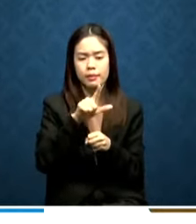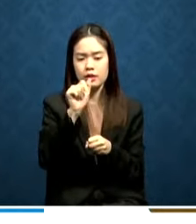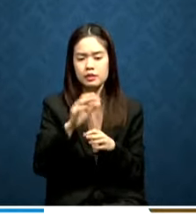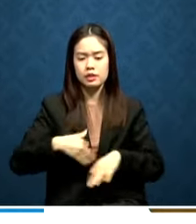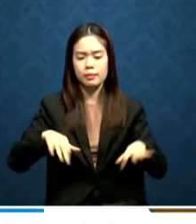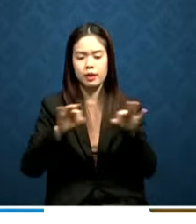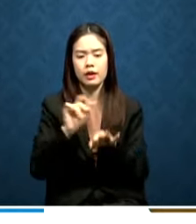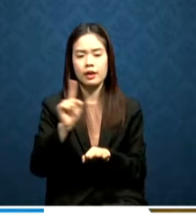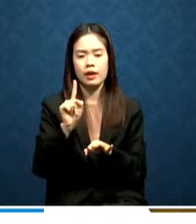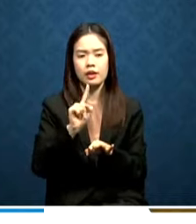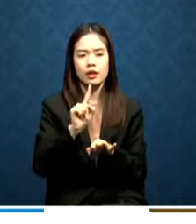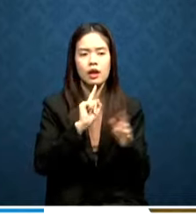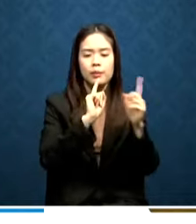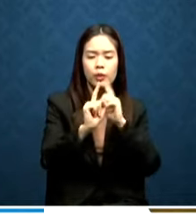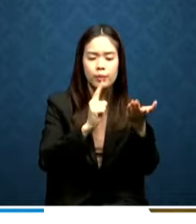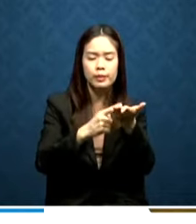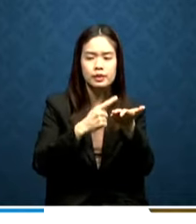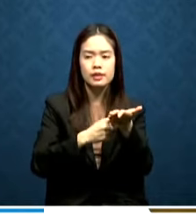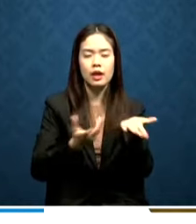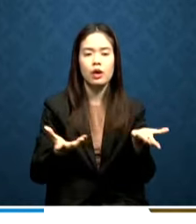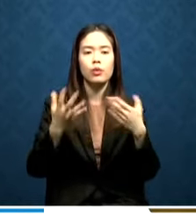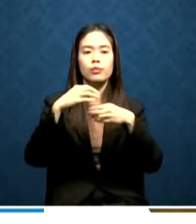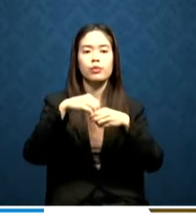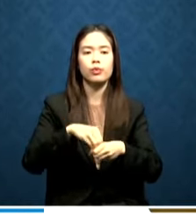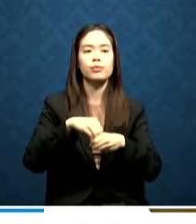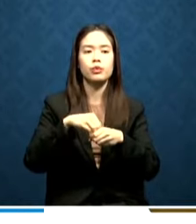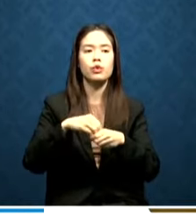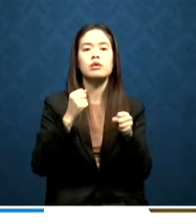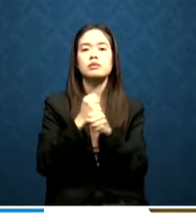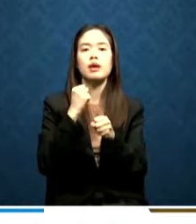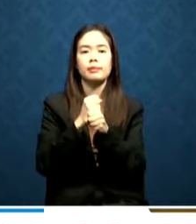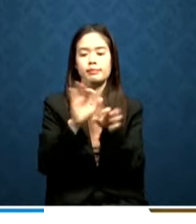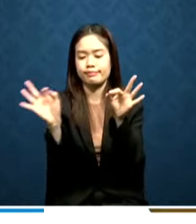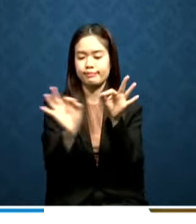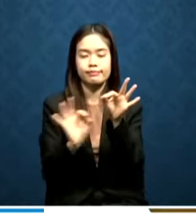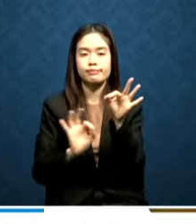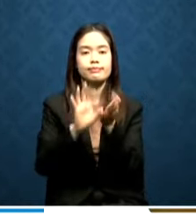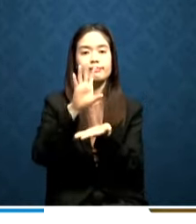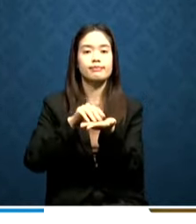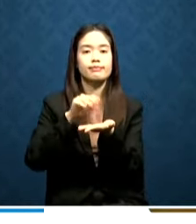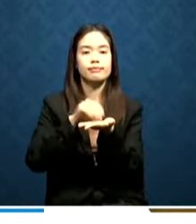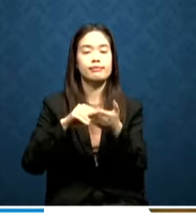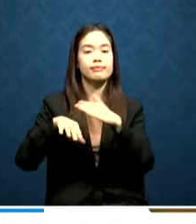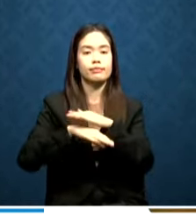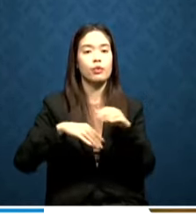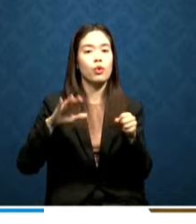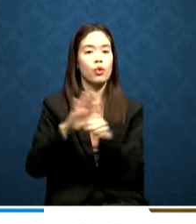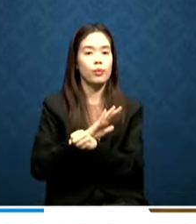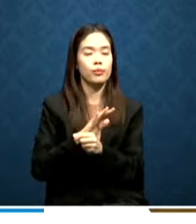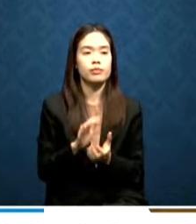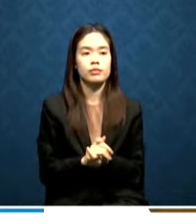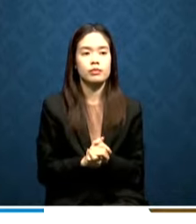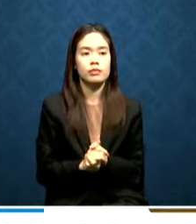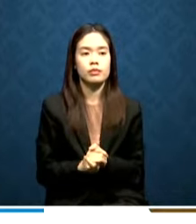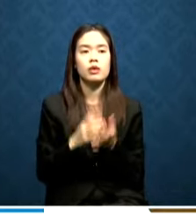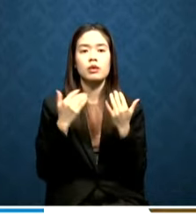ผมเรียกว่าเป็นฉบับสมานฉันท์ท่านคงเห็นว่าในสภาผู้แทนราษฎรออกเป็นเอกฉันท์เลยก็คือว่า